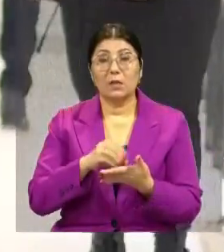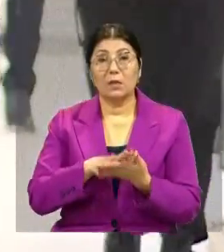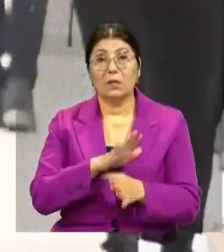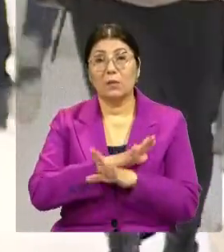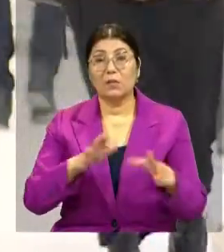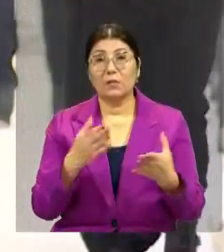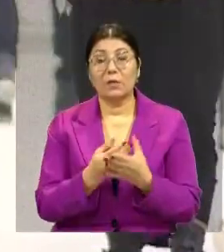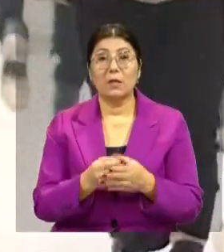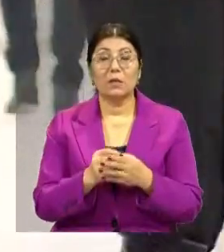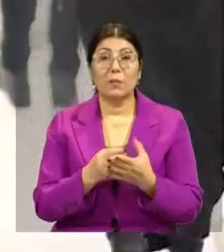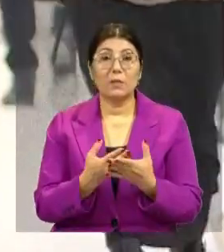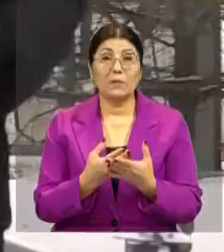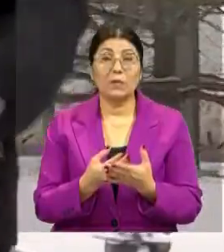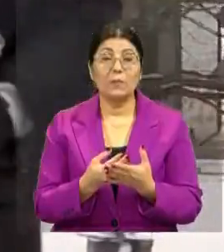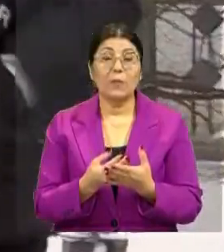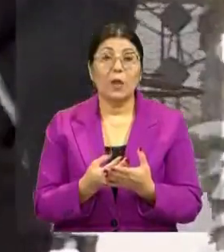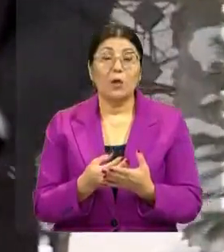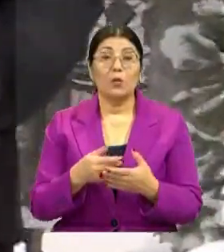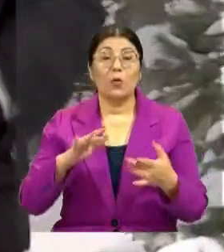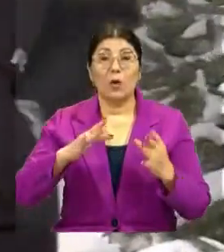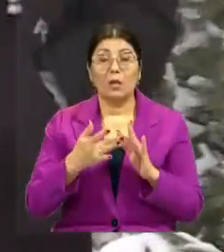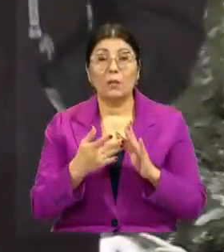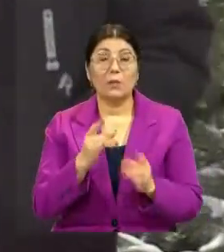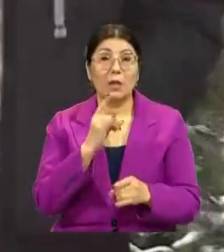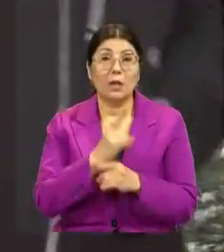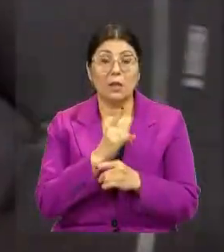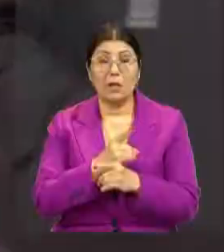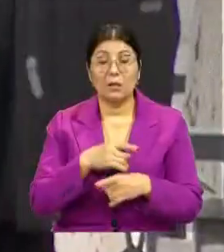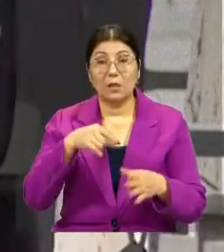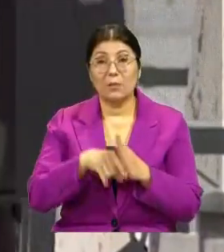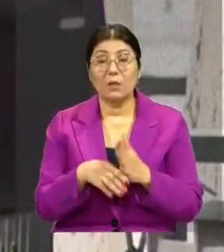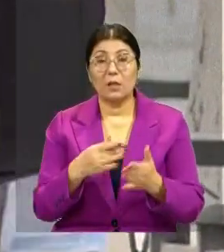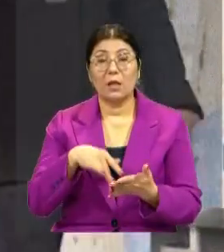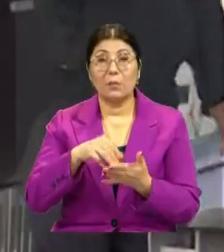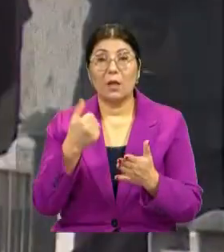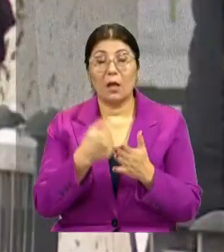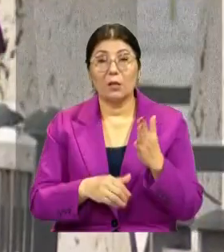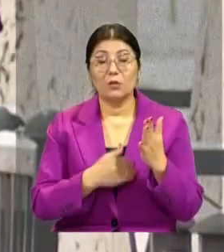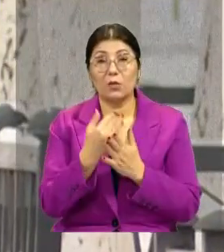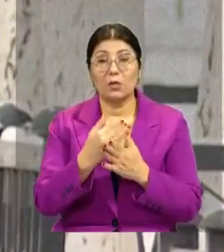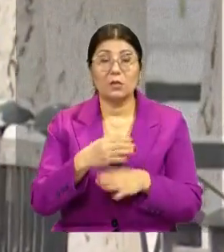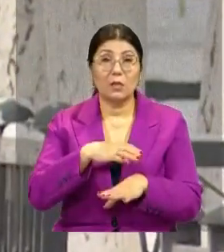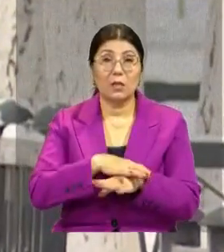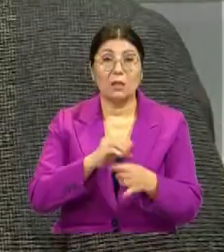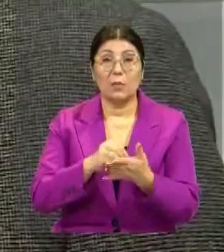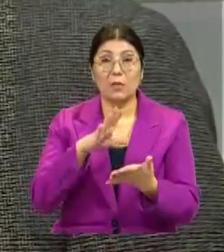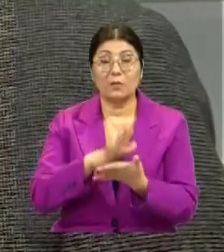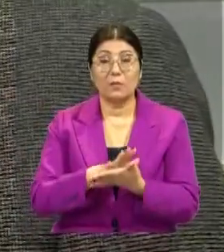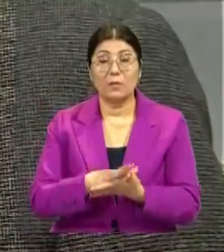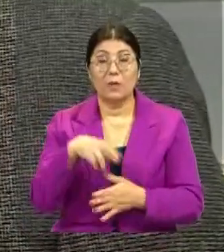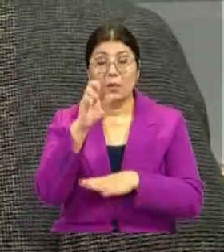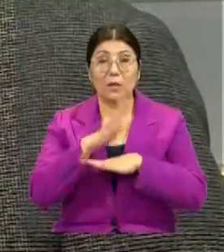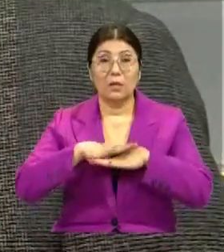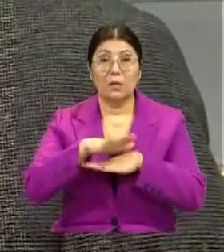Алайда тырнақша ішіндегі ауасартқыштар ғаламтор алаяқтарына жатады. Бүгінде қаламызда 600-ден астам қылмыстық іс тіркелген.